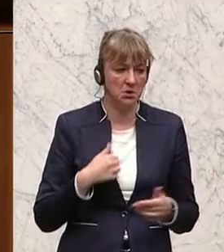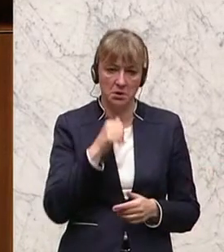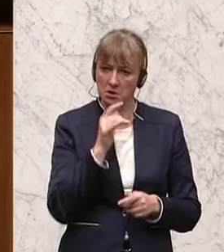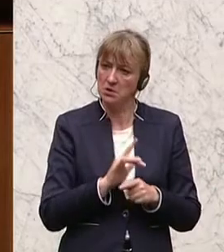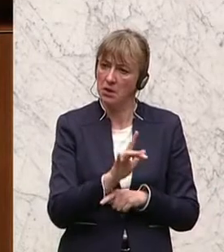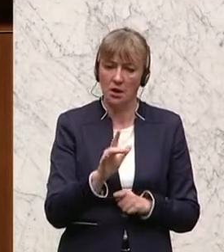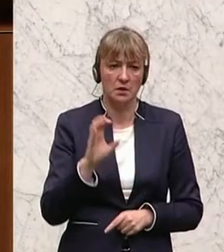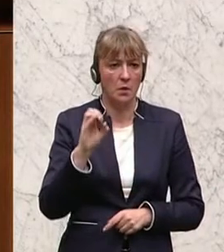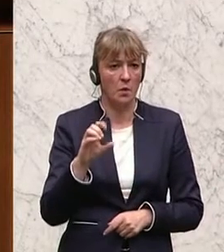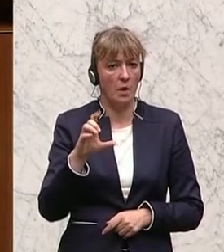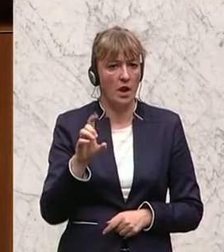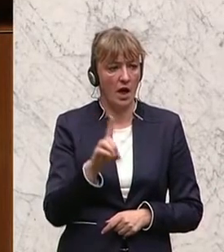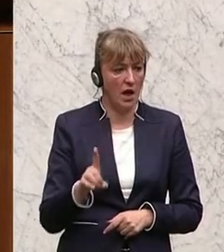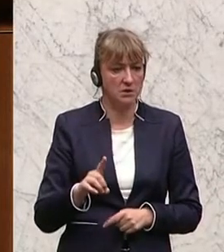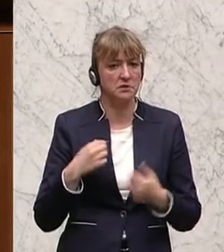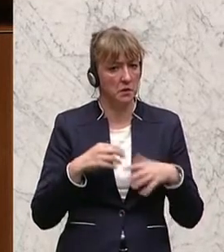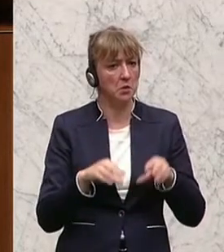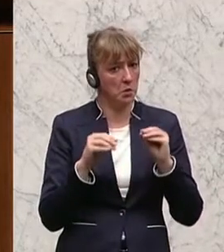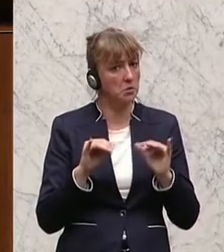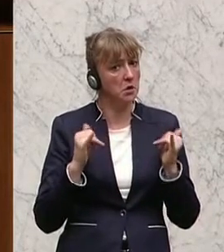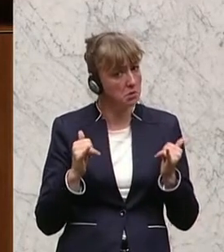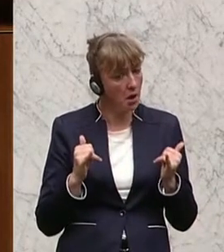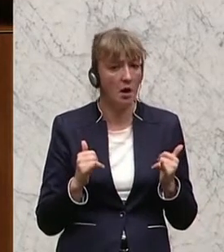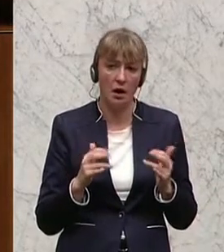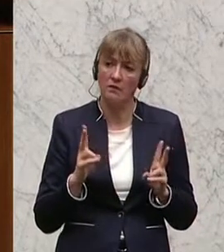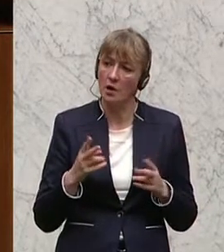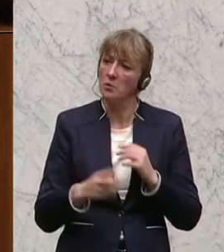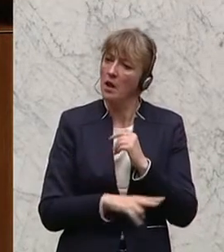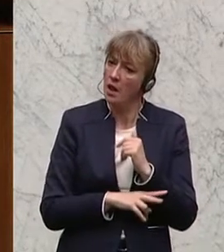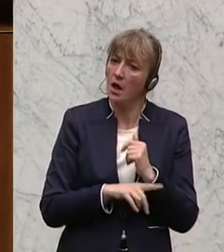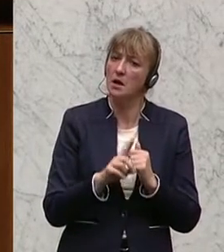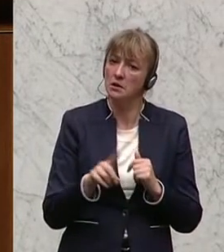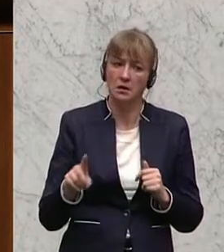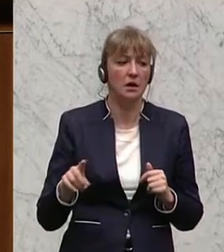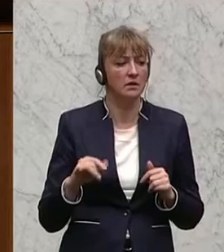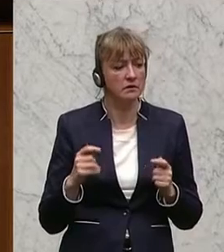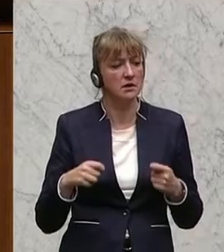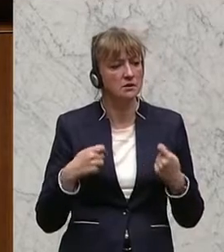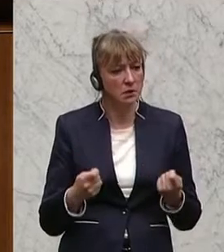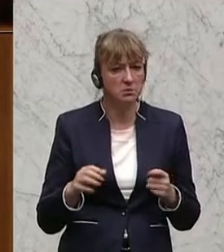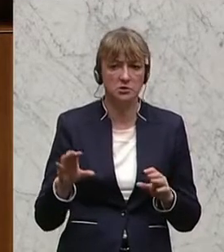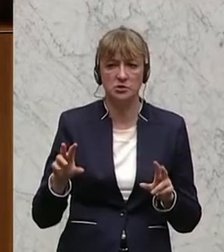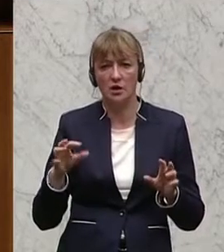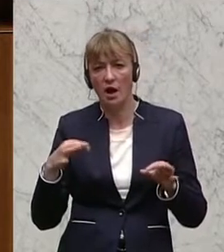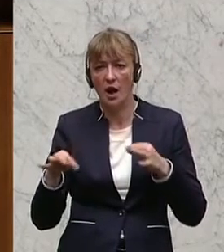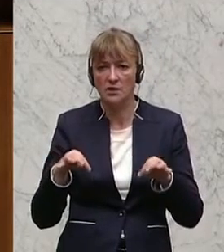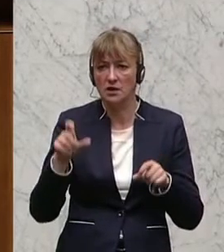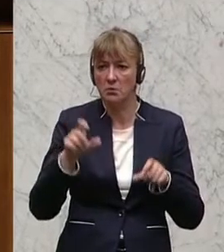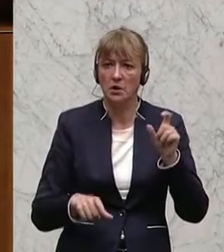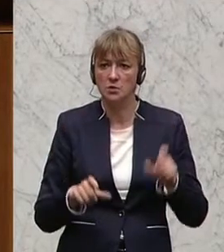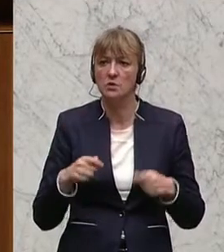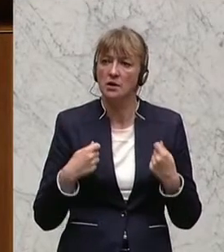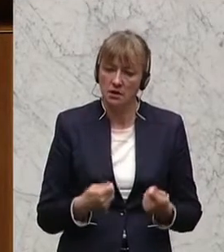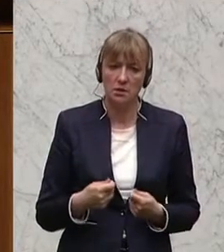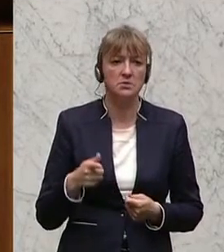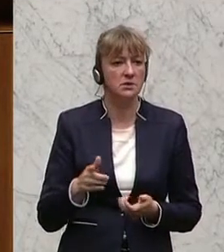dagegen, dass man ÜLAS eingerichtet hat, weil es immer wieder auch bei den Lehrlingen Schichten geben wird oder Vereinzelte geben wird,